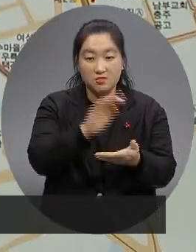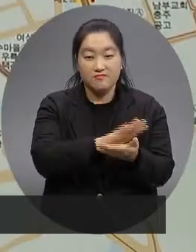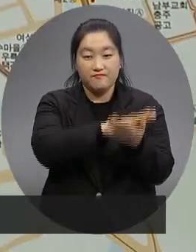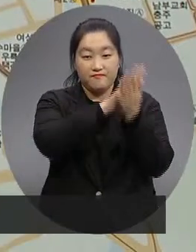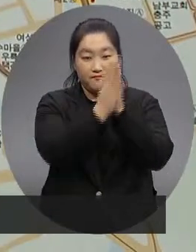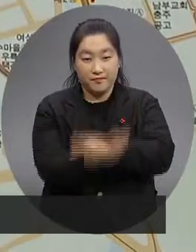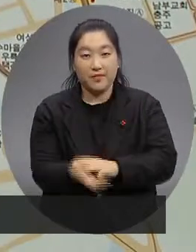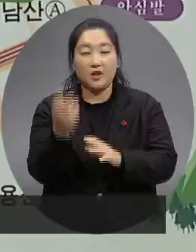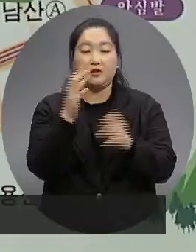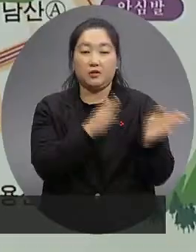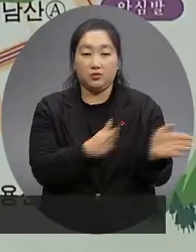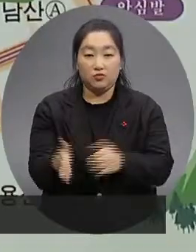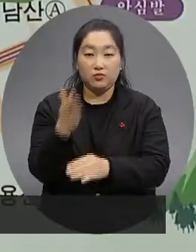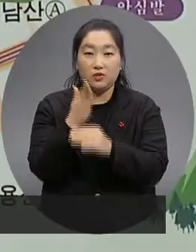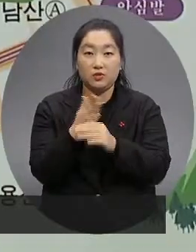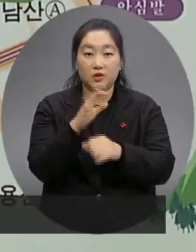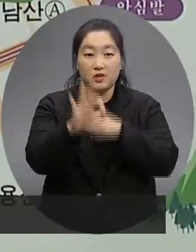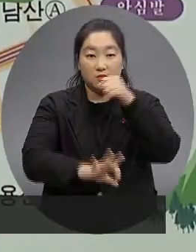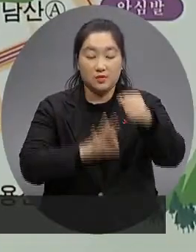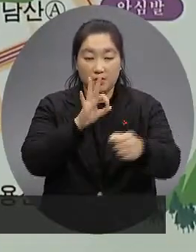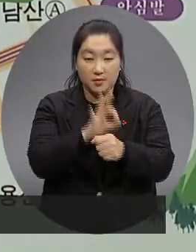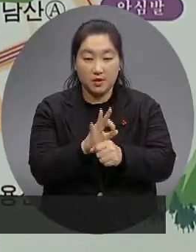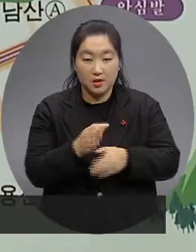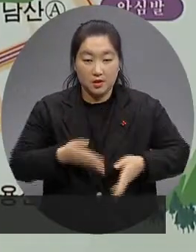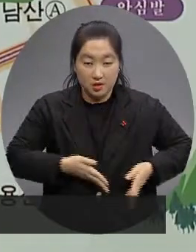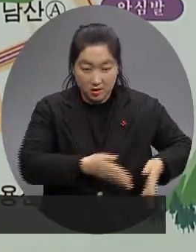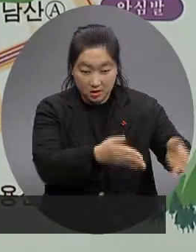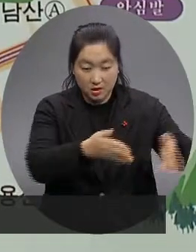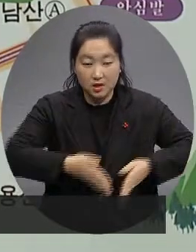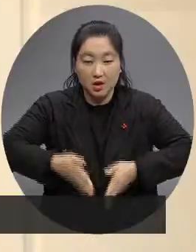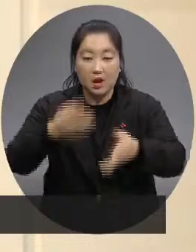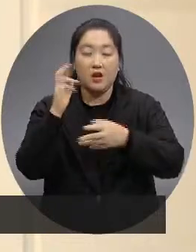있습니다. 10년 만에 노선 개편을 예고했습니다.